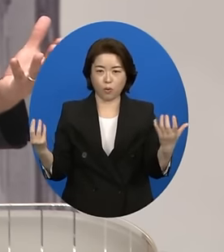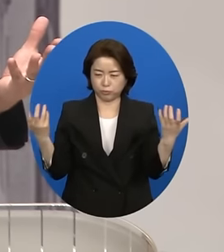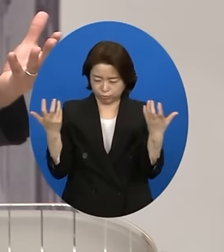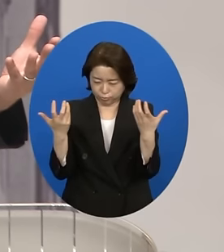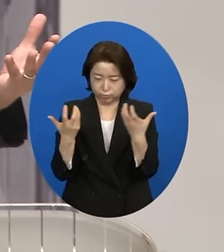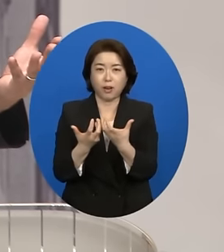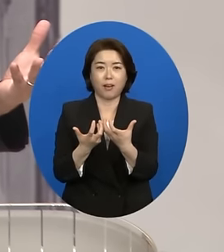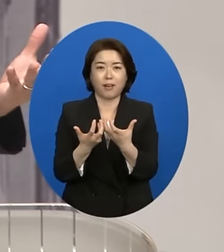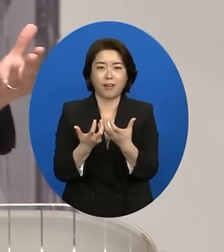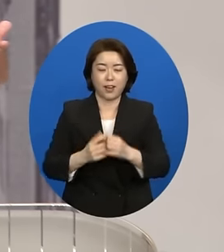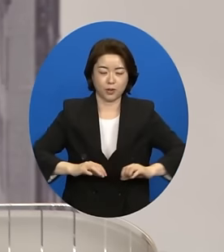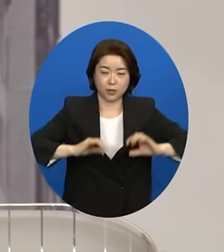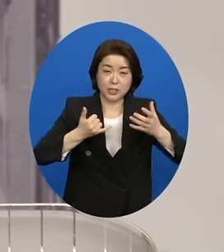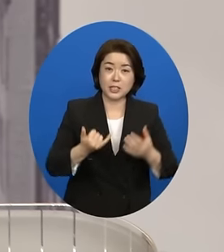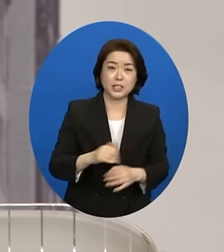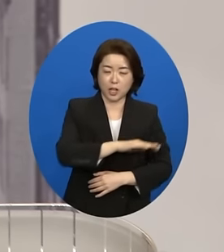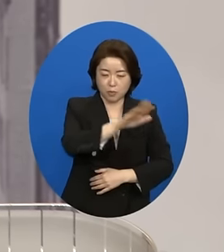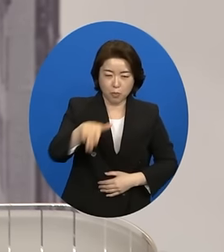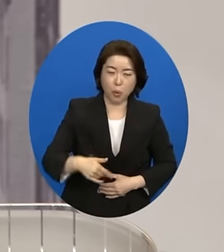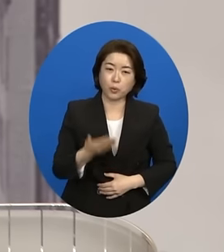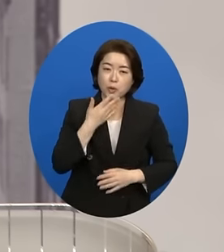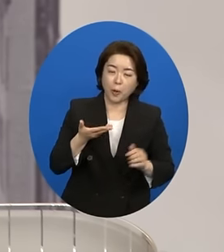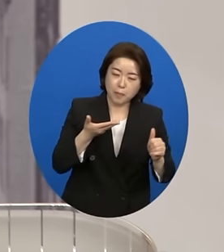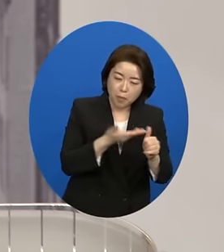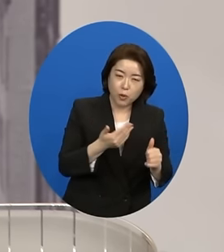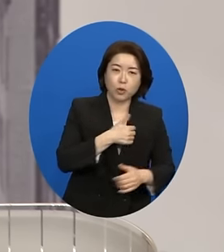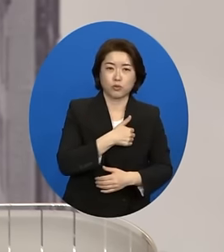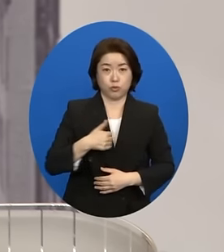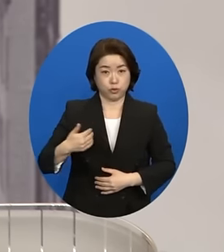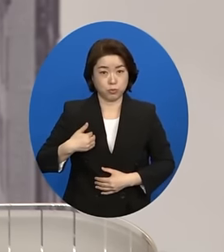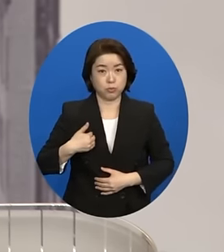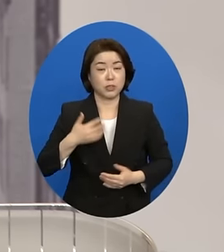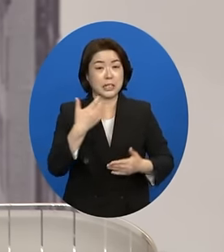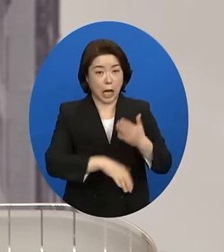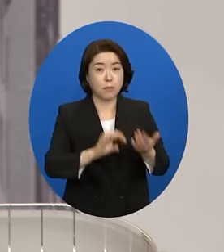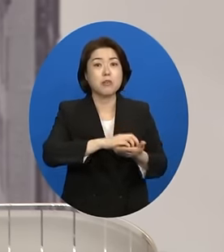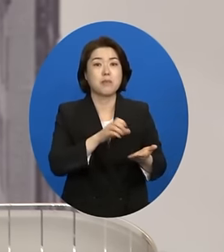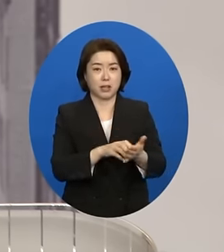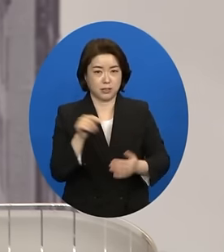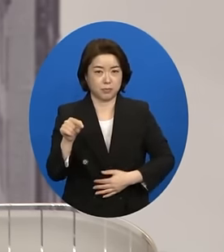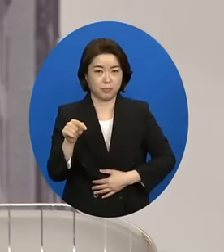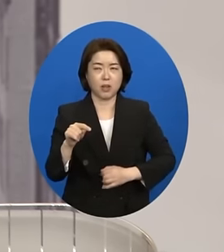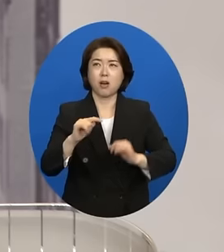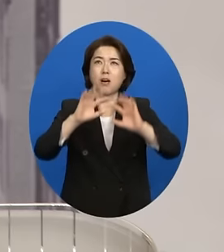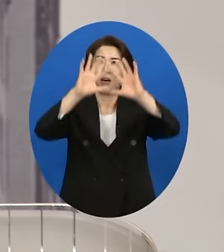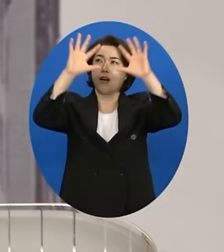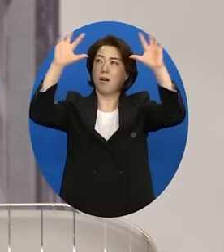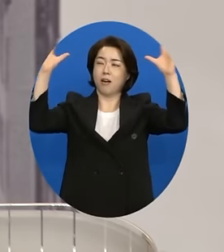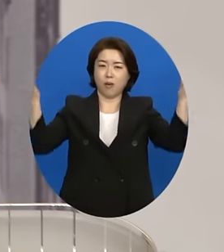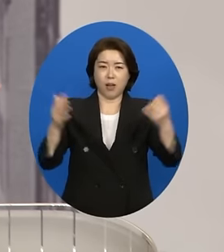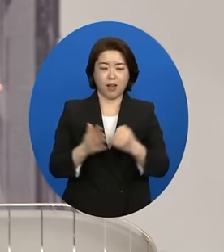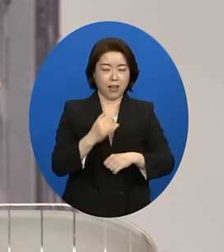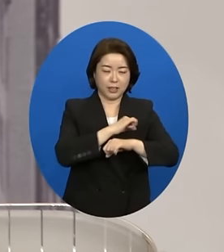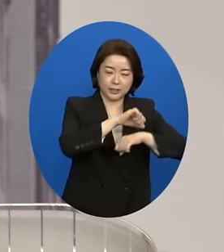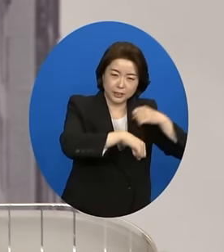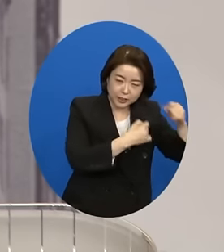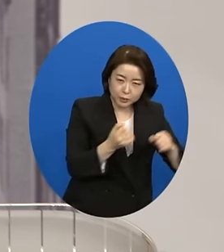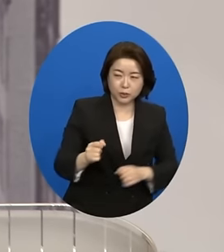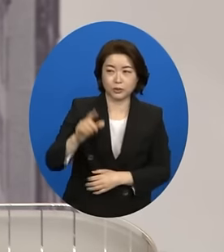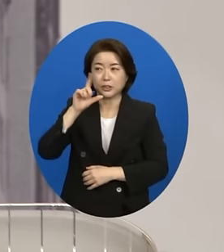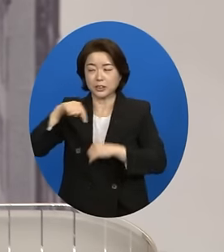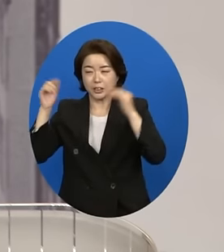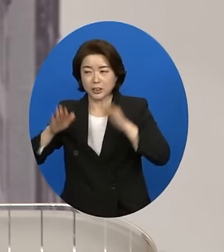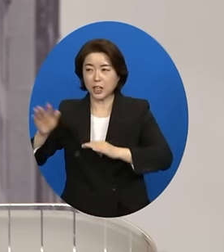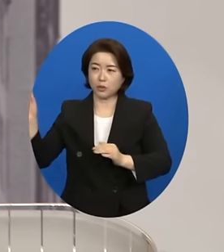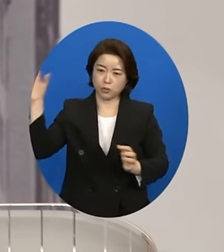세상의 모든 사람들을 먹이고도 남을 만큼 풍성했다라는 거죠. 들짐승도 새도 거기에 와서 살고